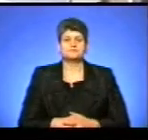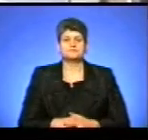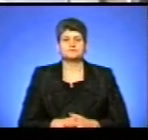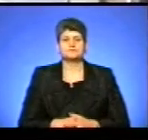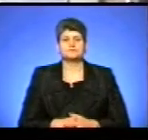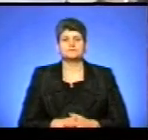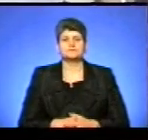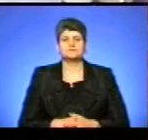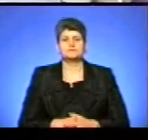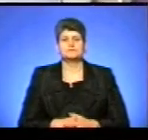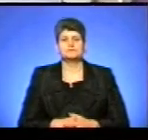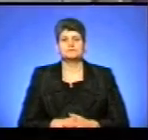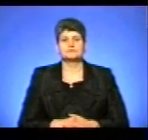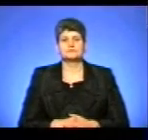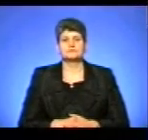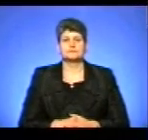Лазорик, Оксана Галіяш, новини.